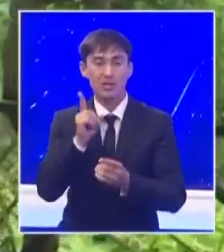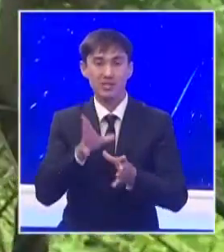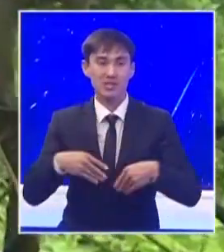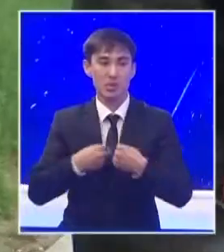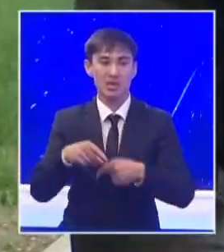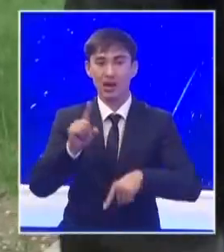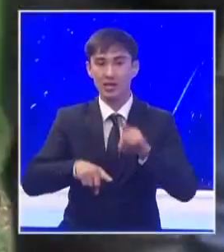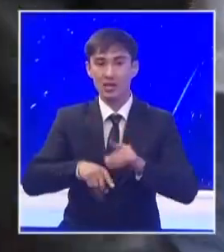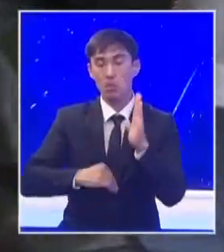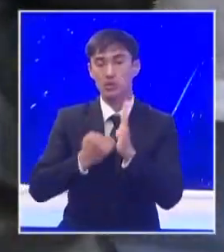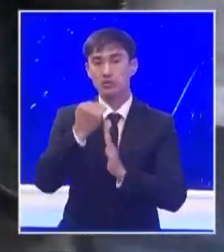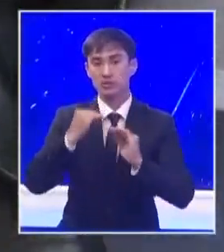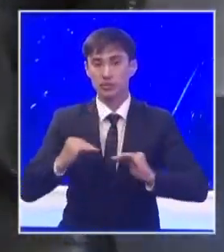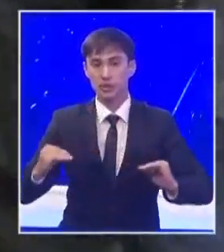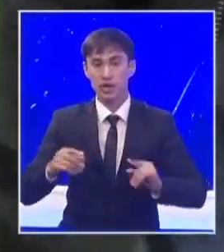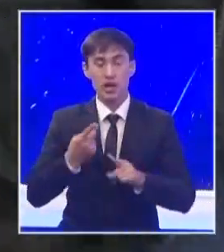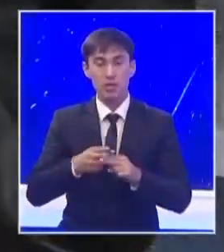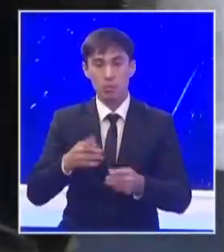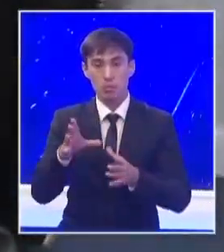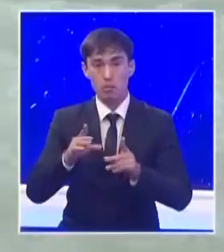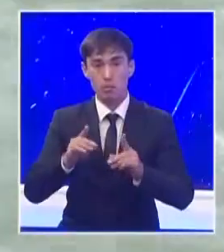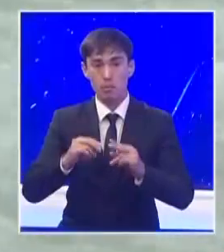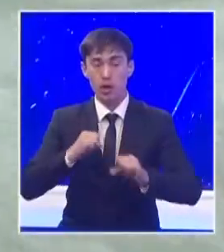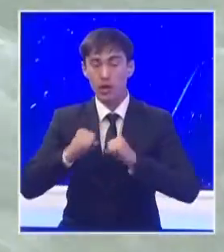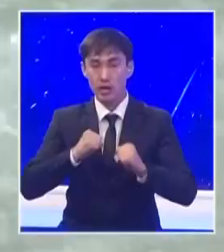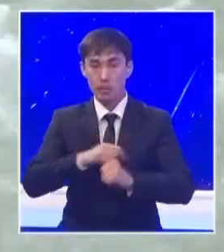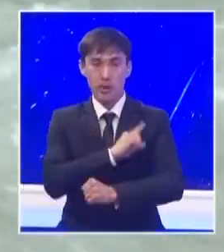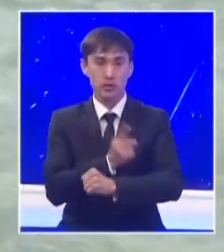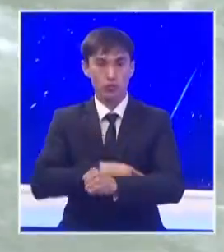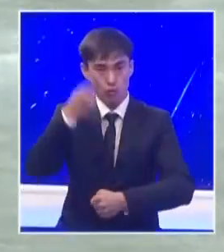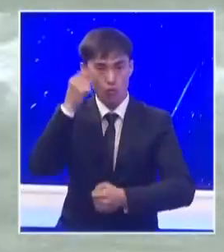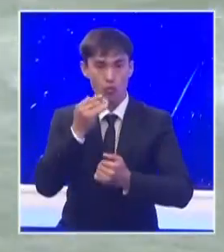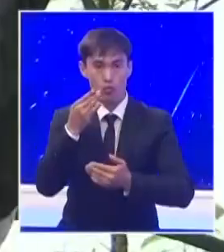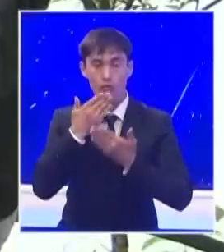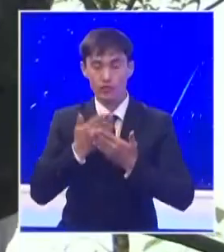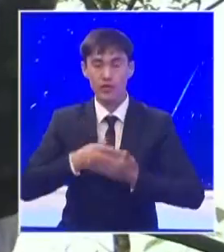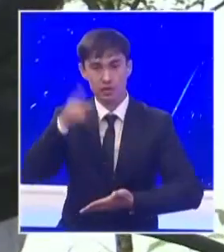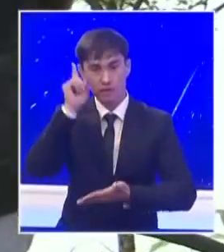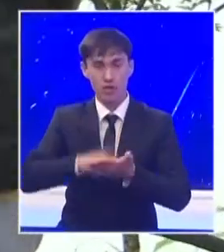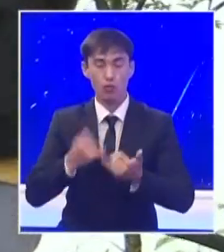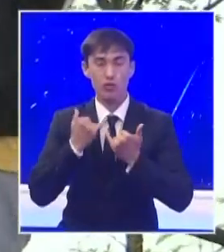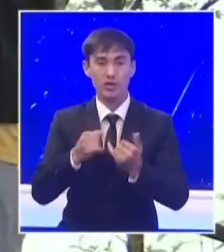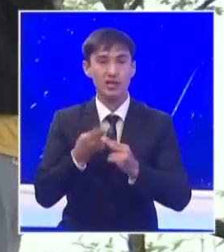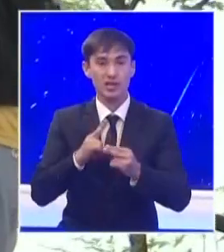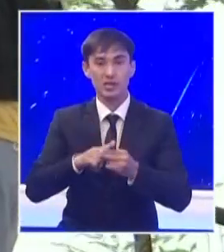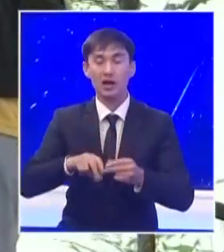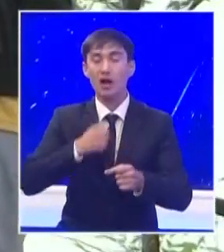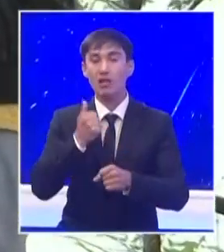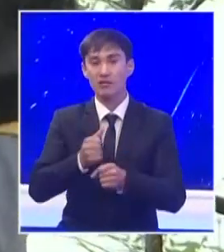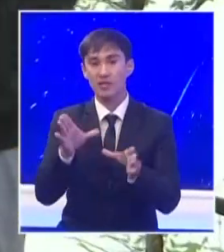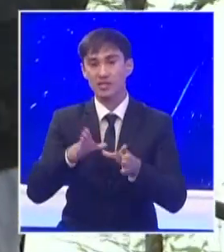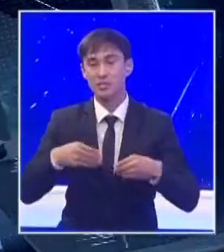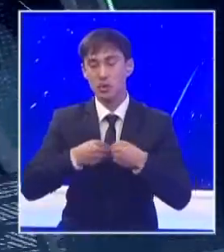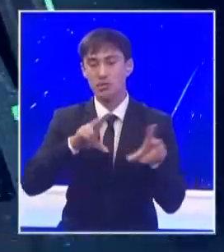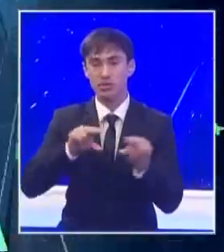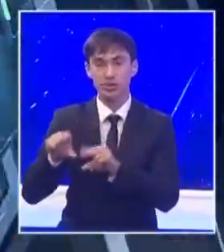но и для подрастающего поколения. Ведь она построена на крепкой любви, доверии и уважении. А это и есть один из залогов семейного